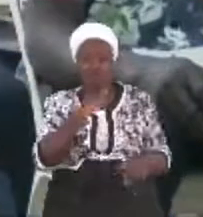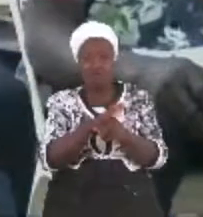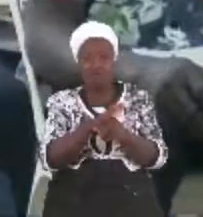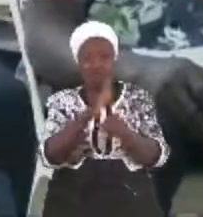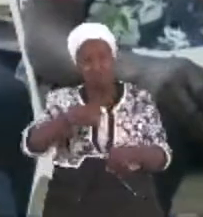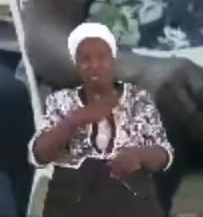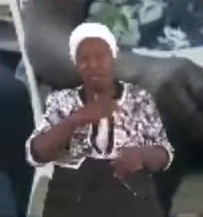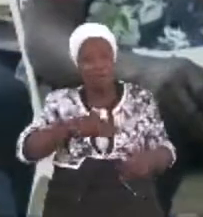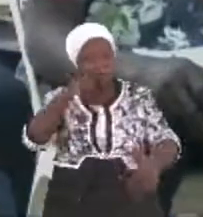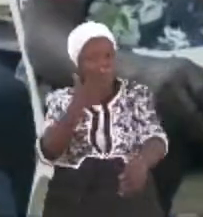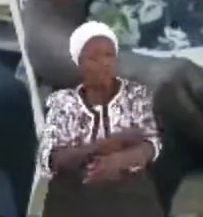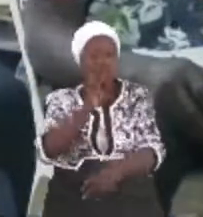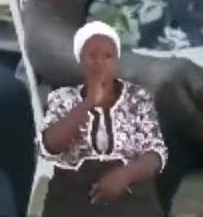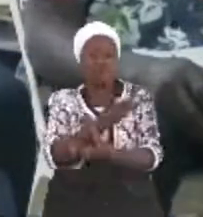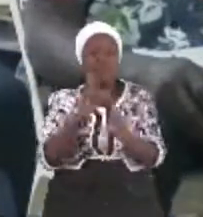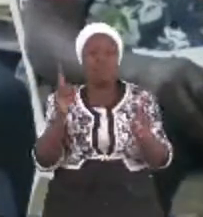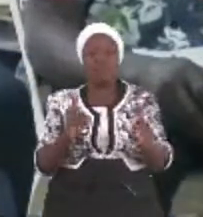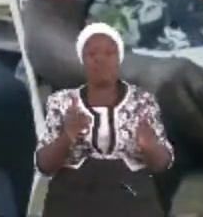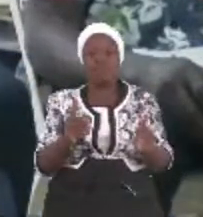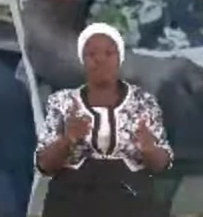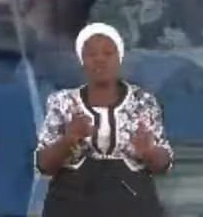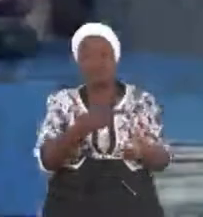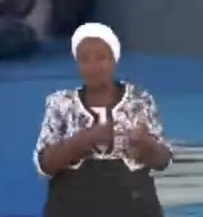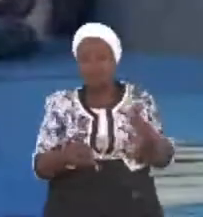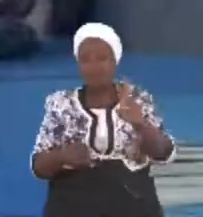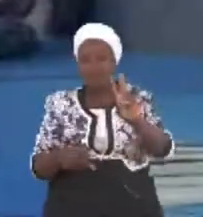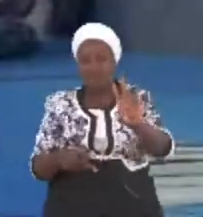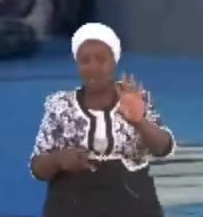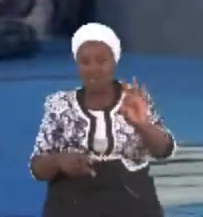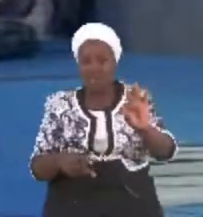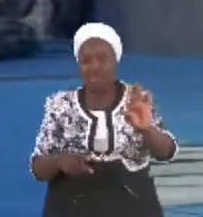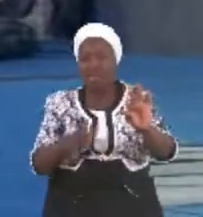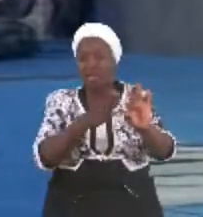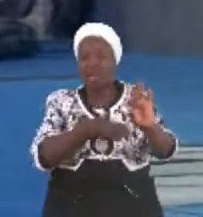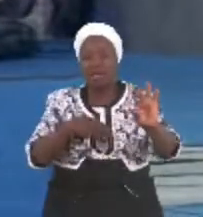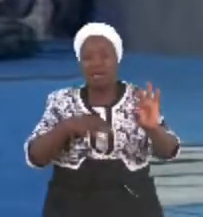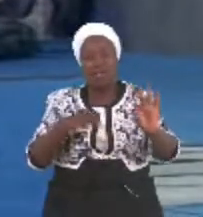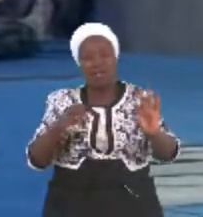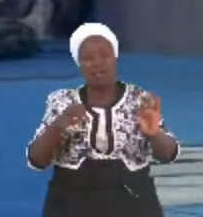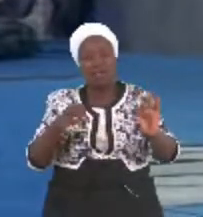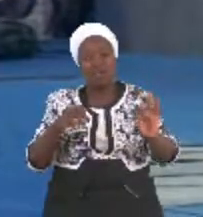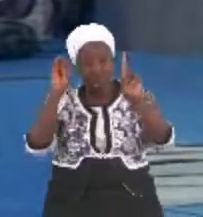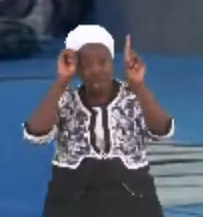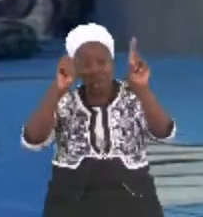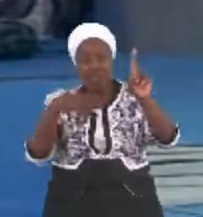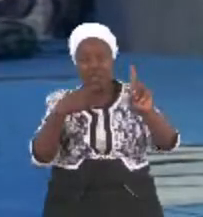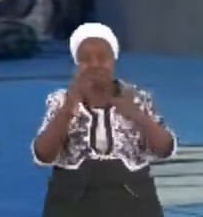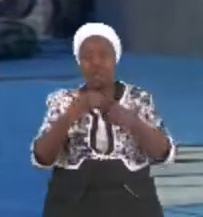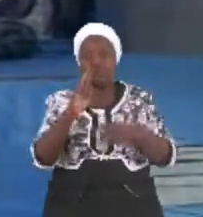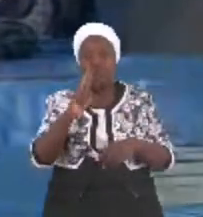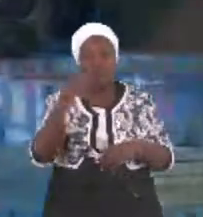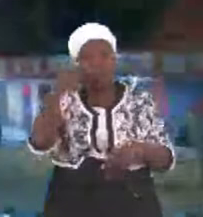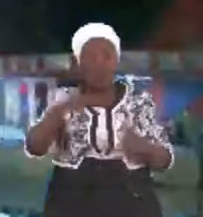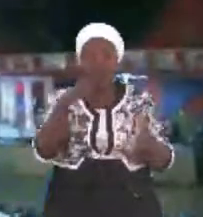ma fille sera délivrée. Voyez le verset 29. Alors il lui dit, à cause de cette